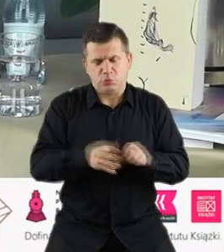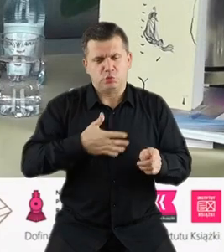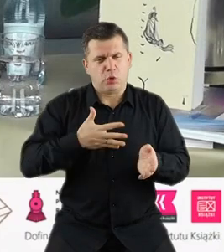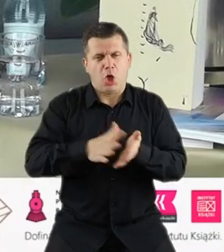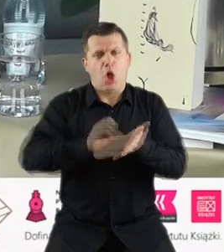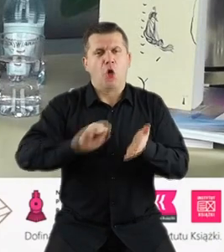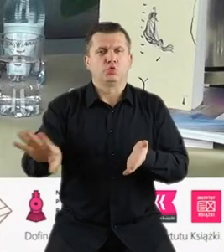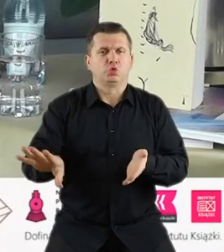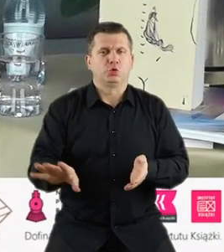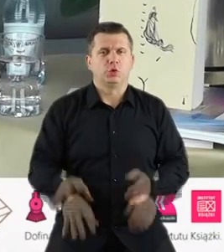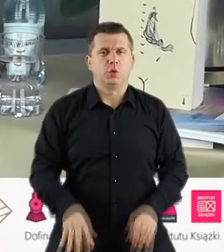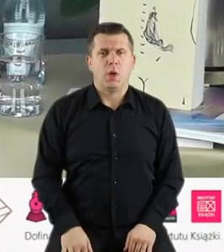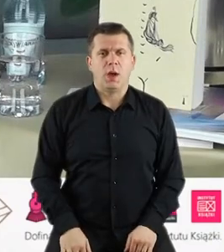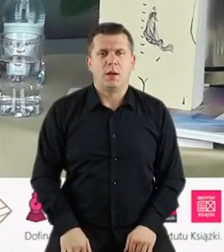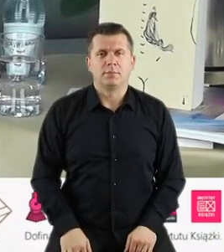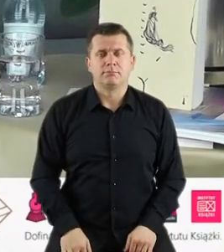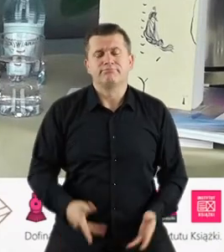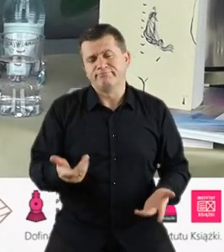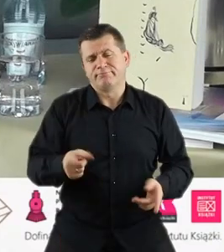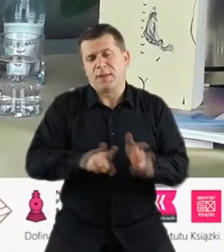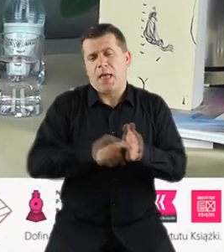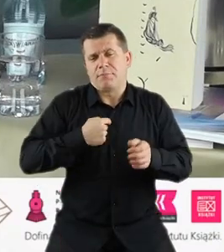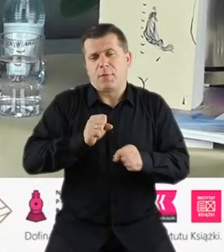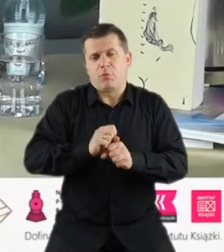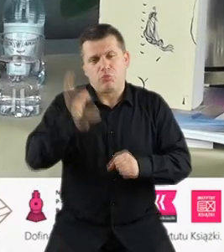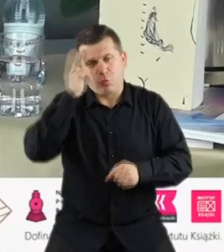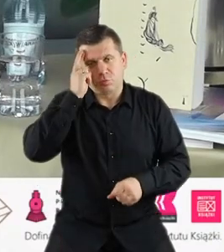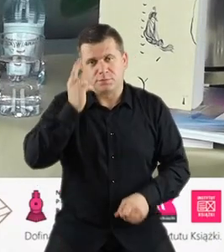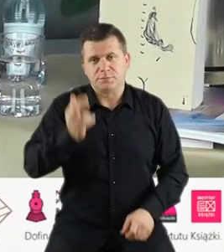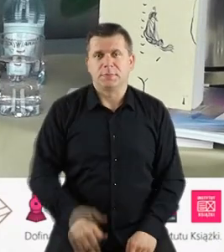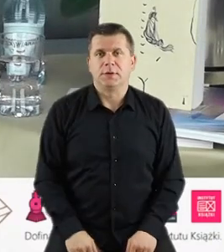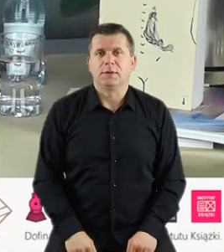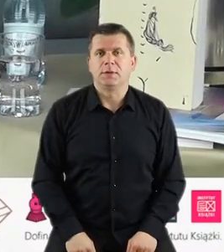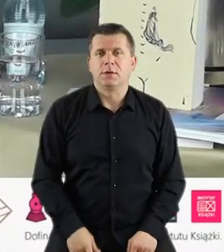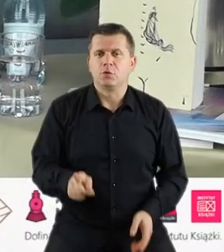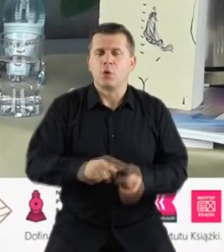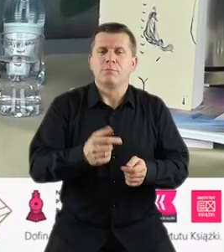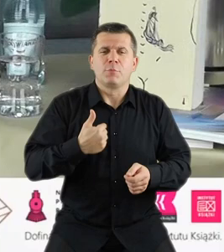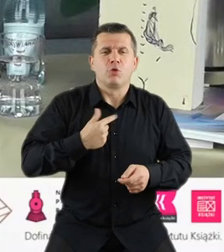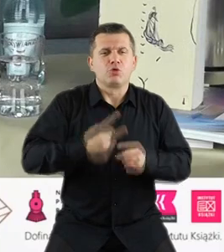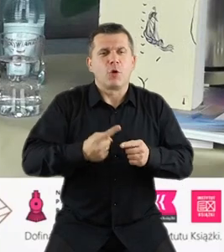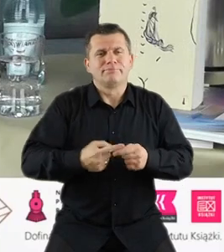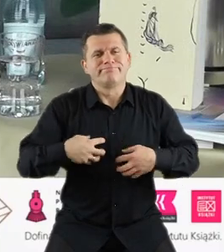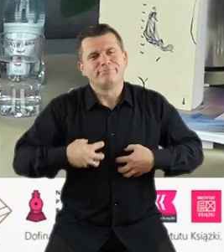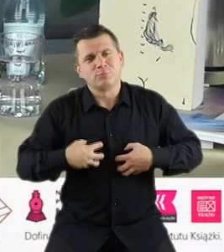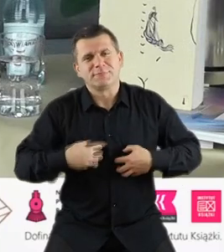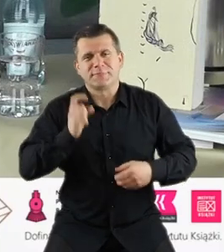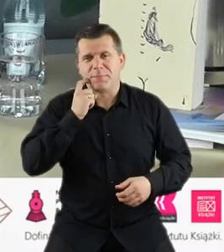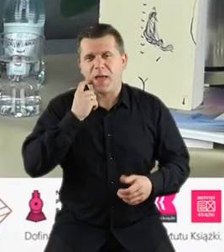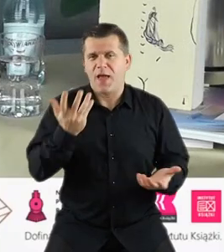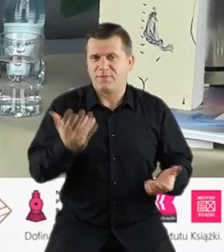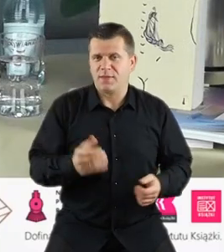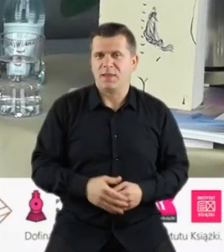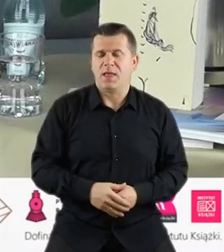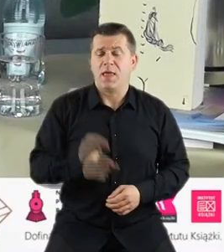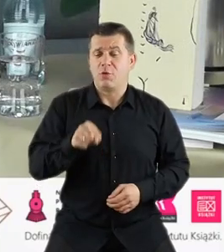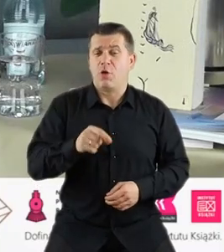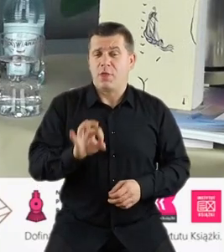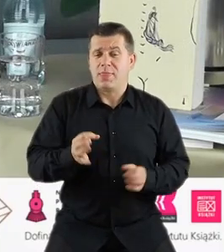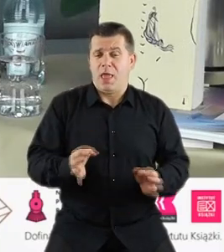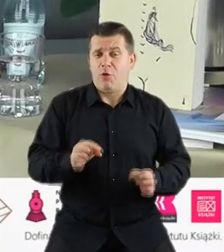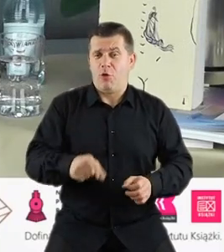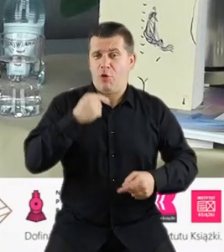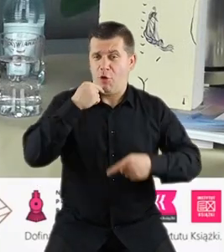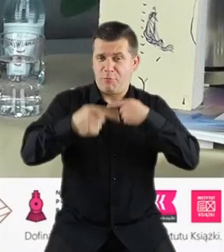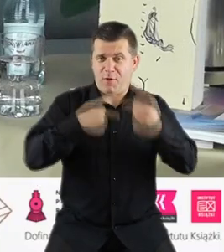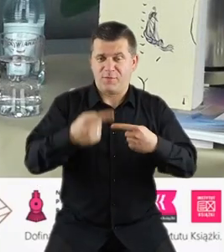opowiadanie odrzuciła. To dla mnie jest jasne. Więc to było trochę zabawne, znaczy to jest teraz zabawne, jak o tym